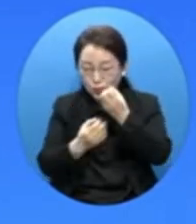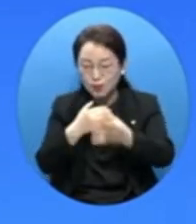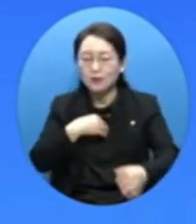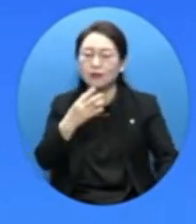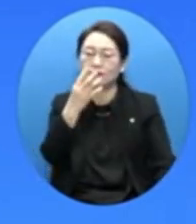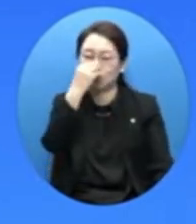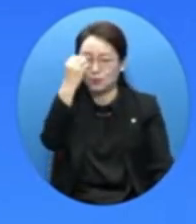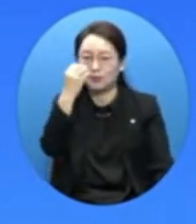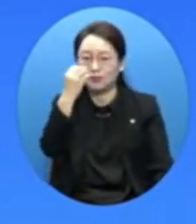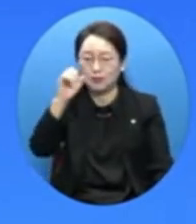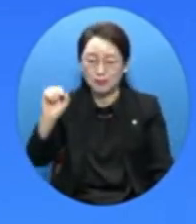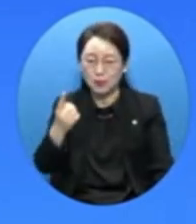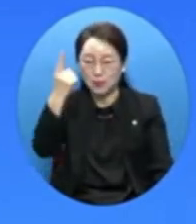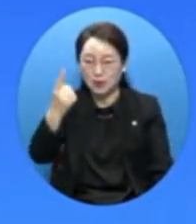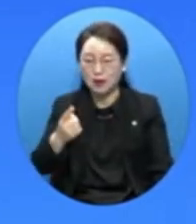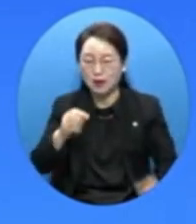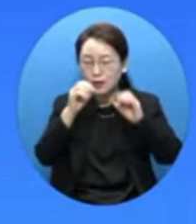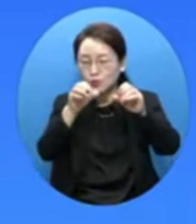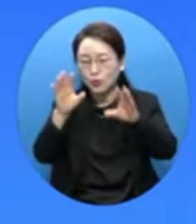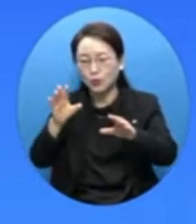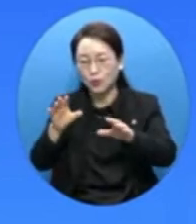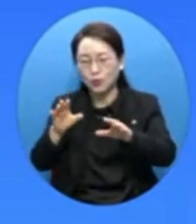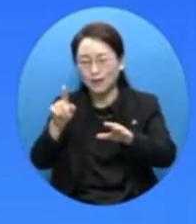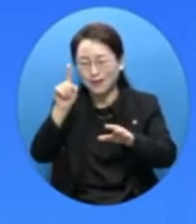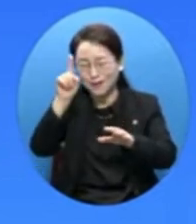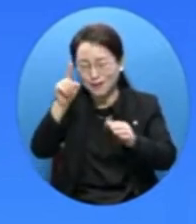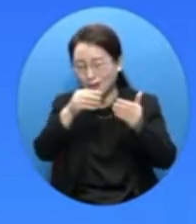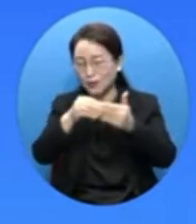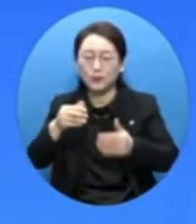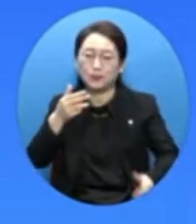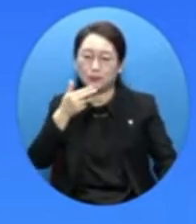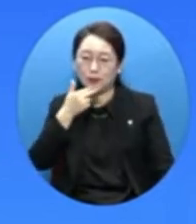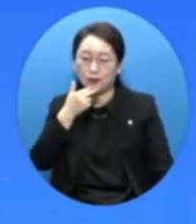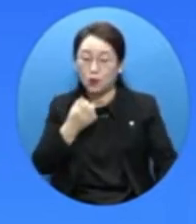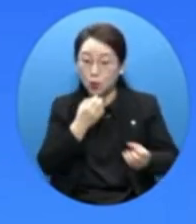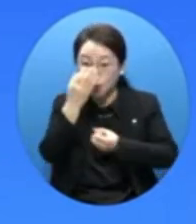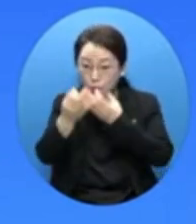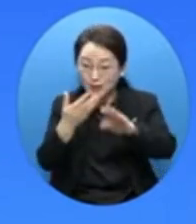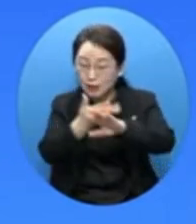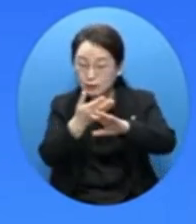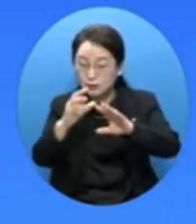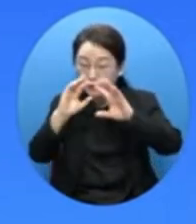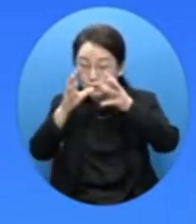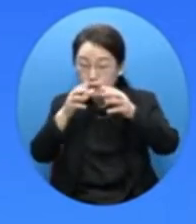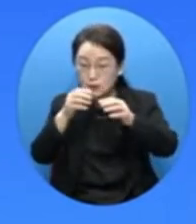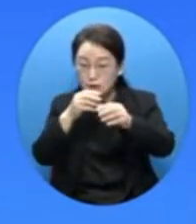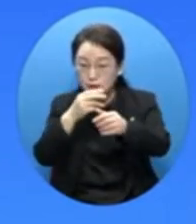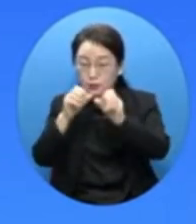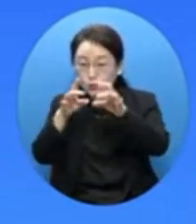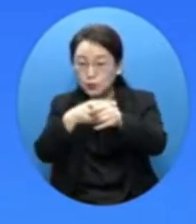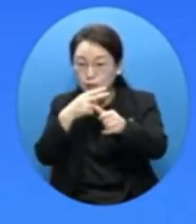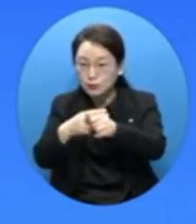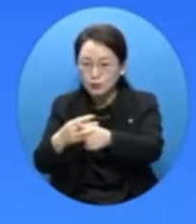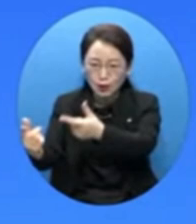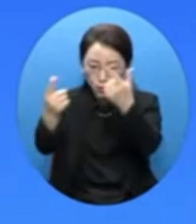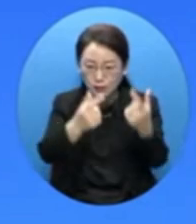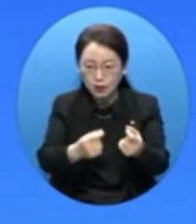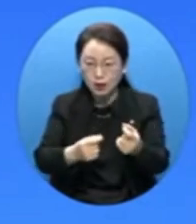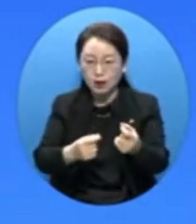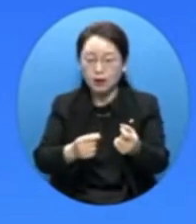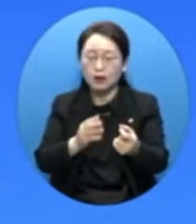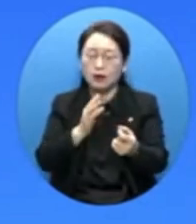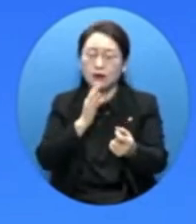말미암아 선교사에게 열매가 없다는 것을 고백하니까 이것이 선교사님들의 마음을 감동시켜서 너도 나도